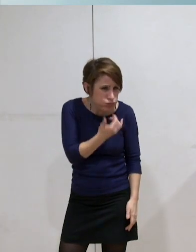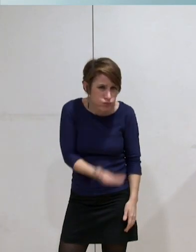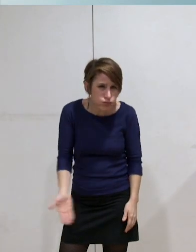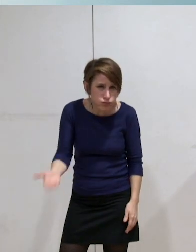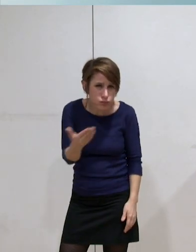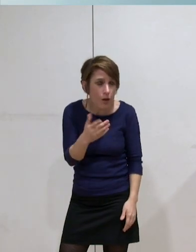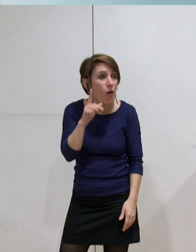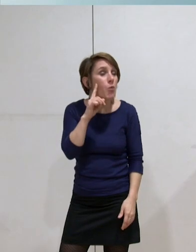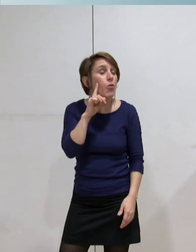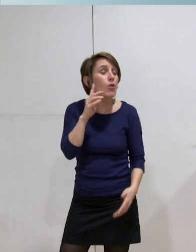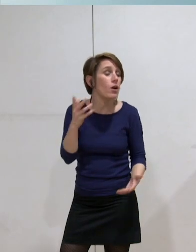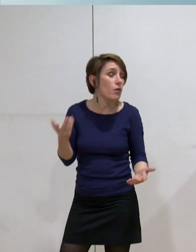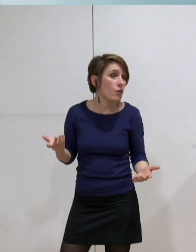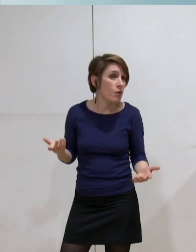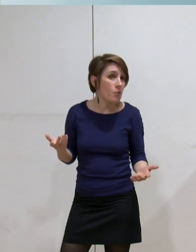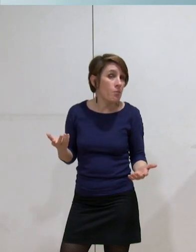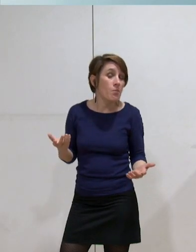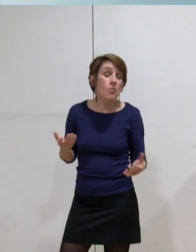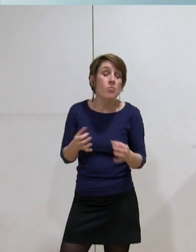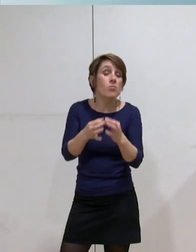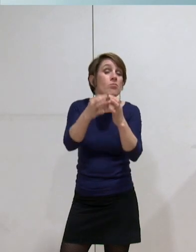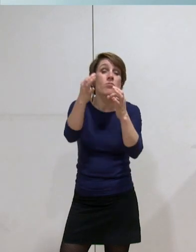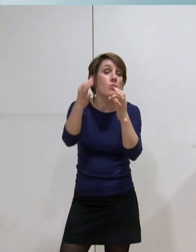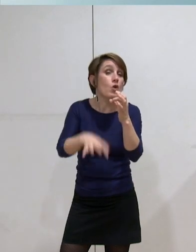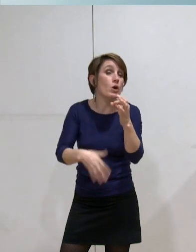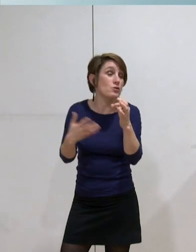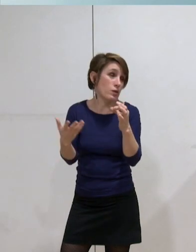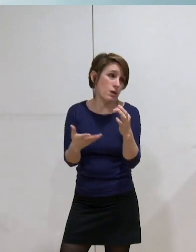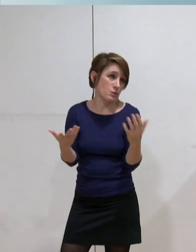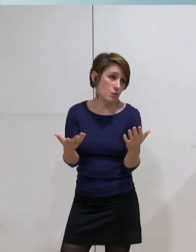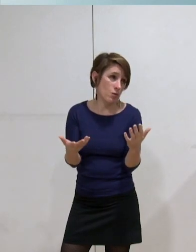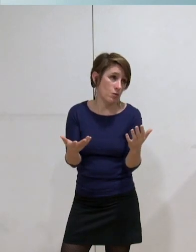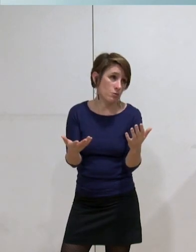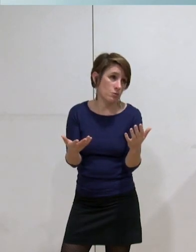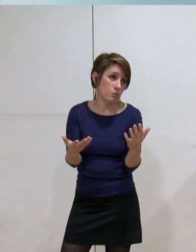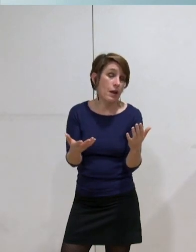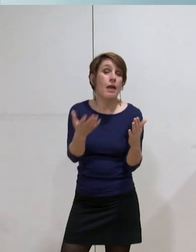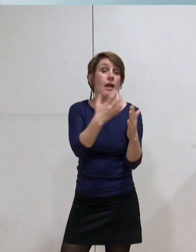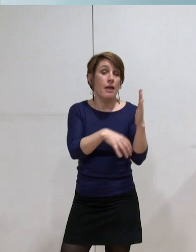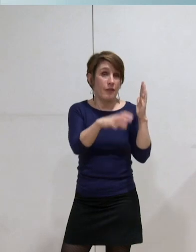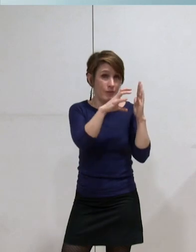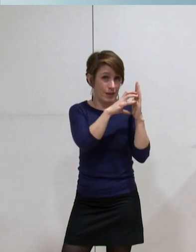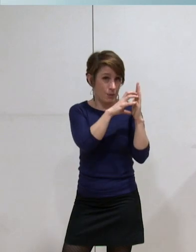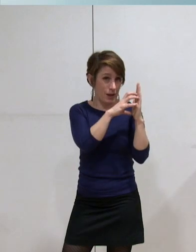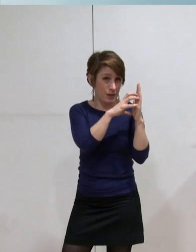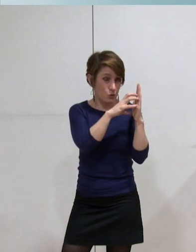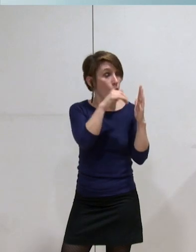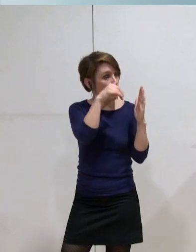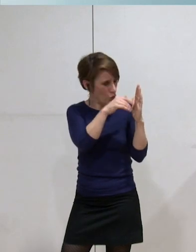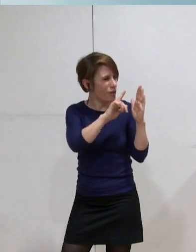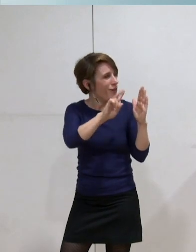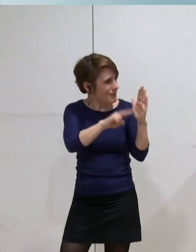fond du au bout du bout le seul message que vous envoyez c'est que après une délibération vous aviez inscrit